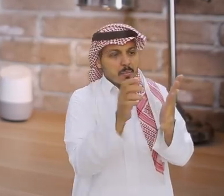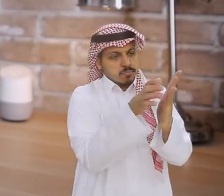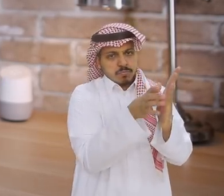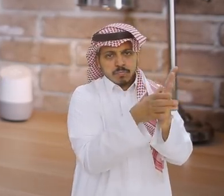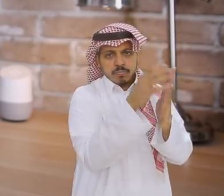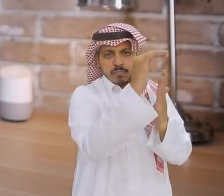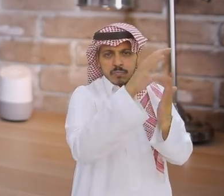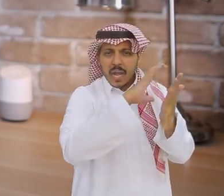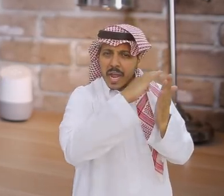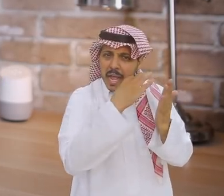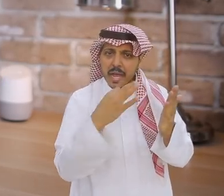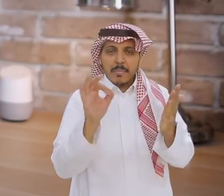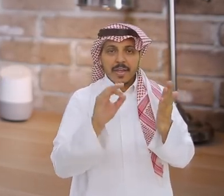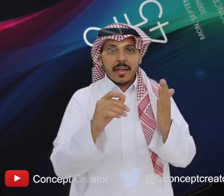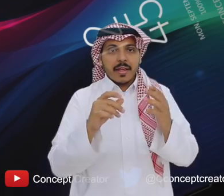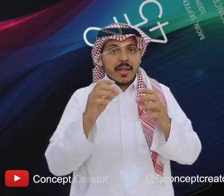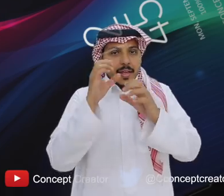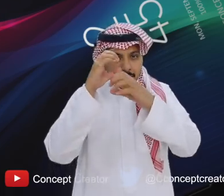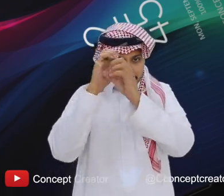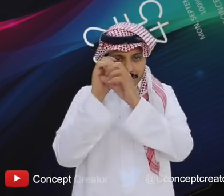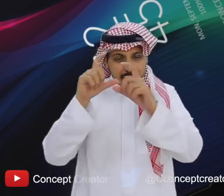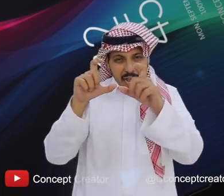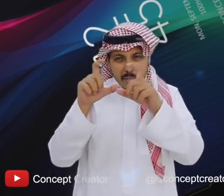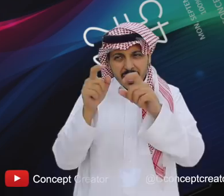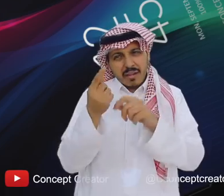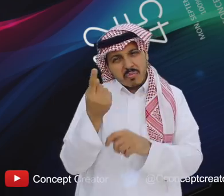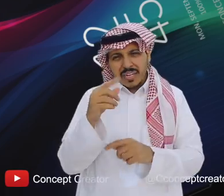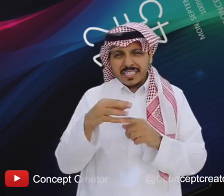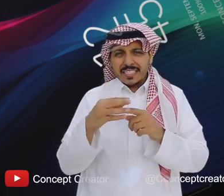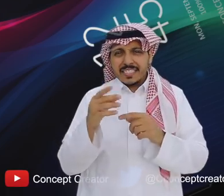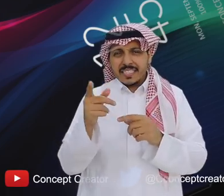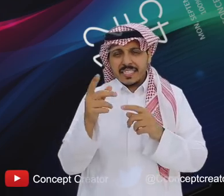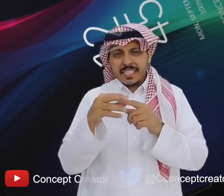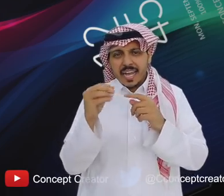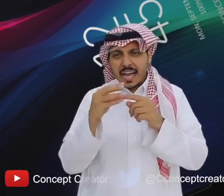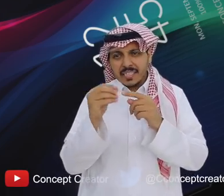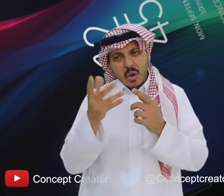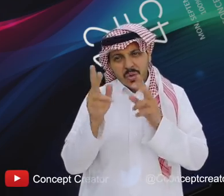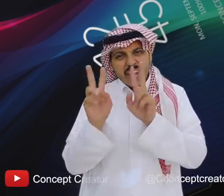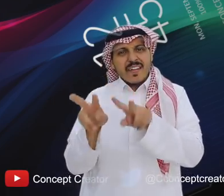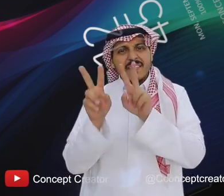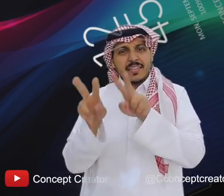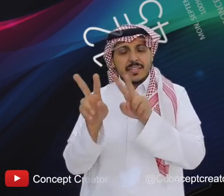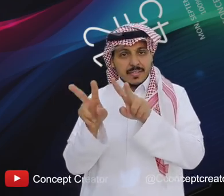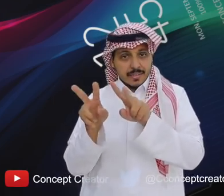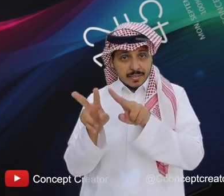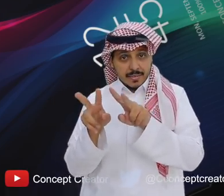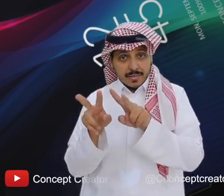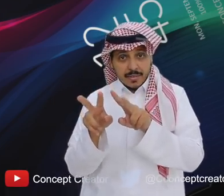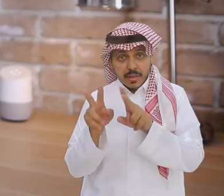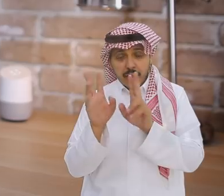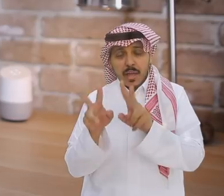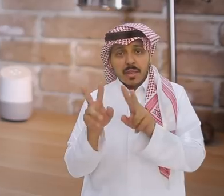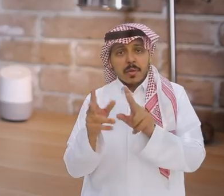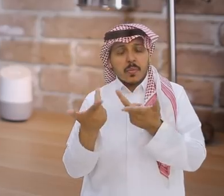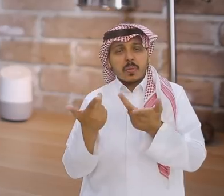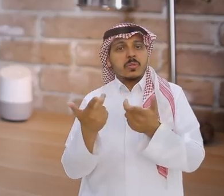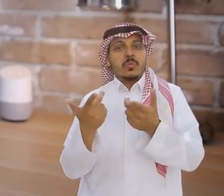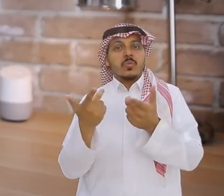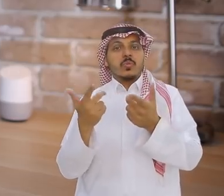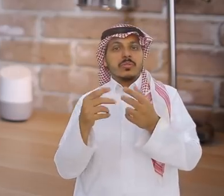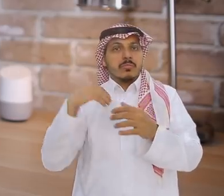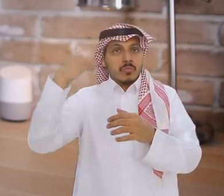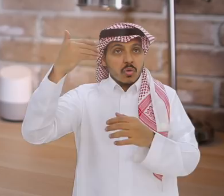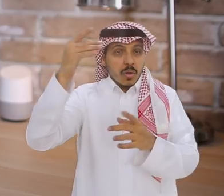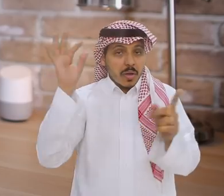الأطراف نفسها، ونتكلم على كاميرا فقط هي اللي يمكن يكون عليها نفس الدائرة. التسريب بحد ذاته هو مبني على